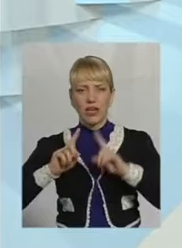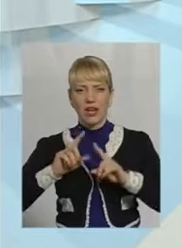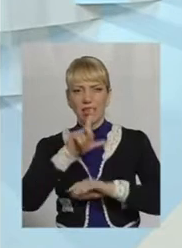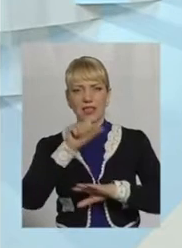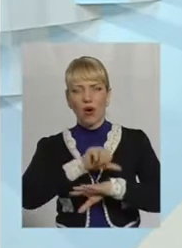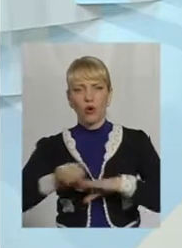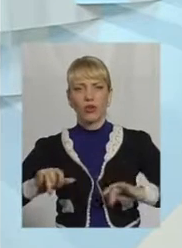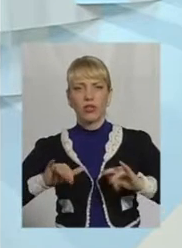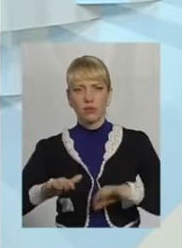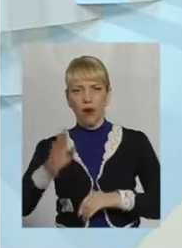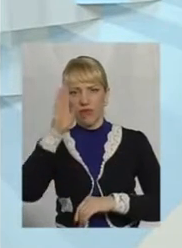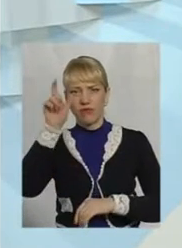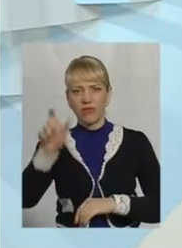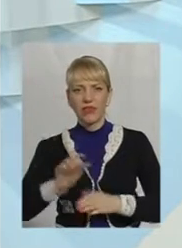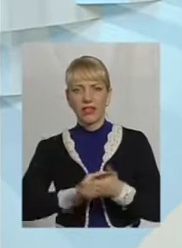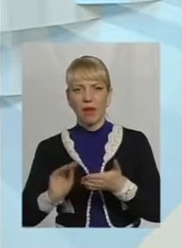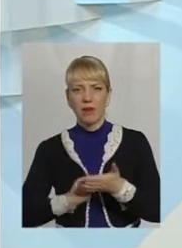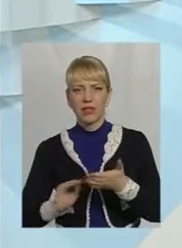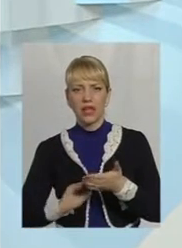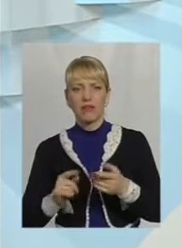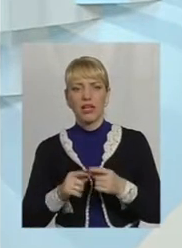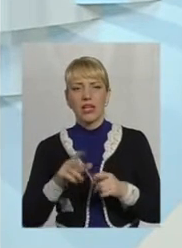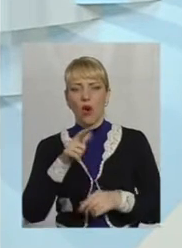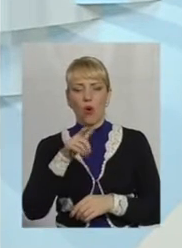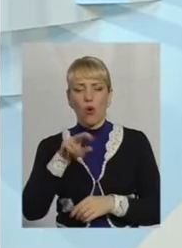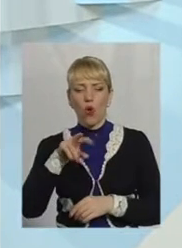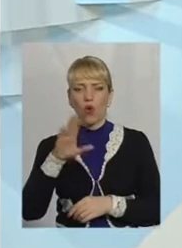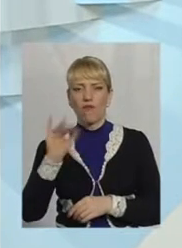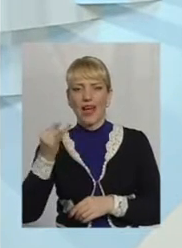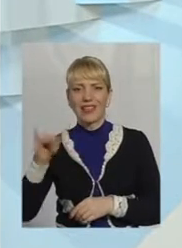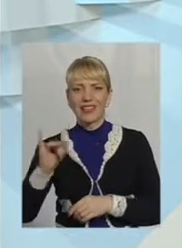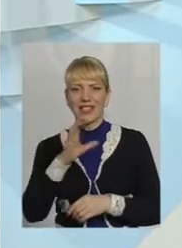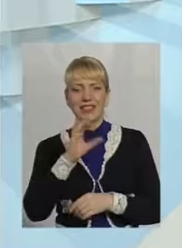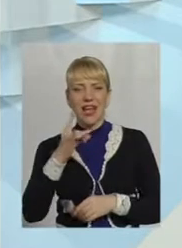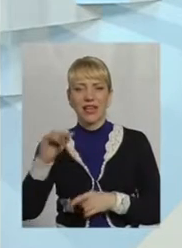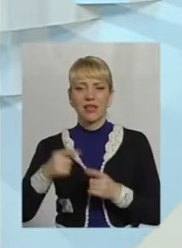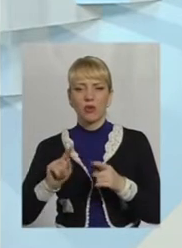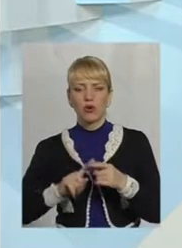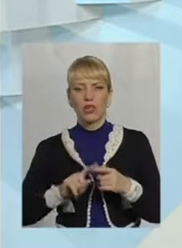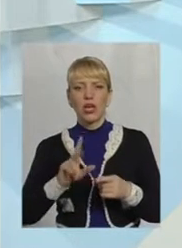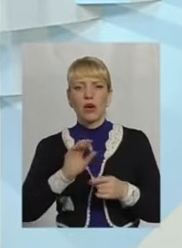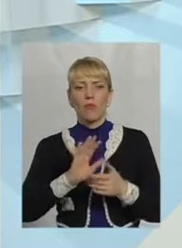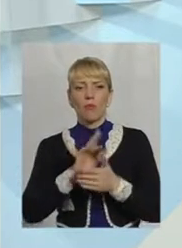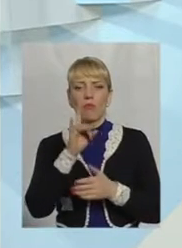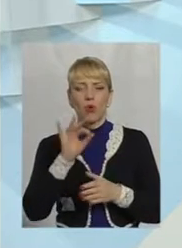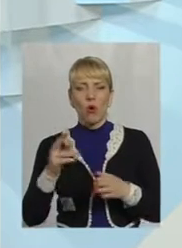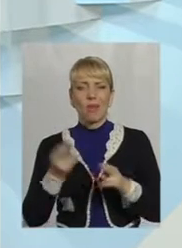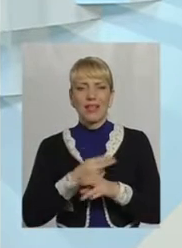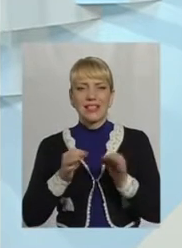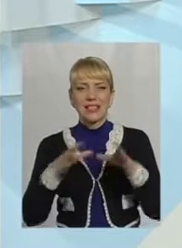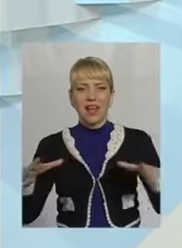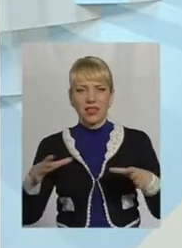справах. І саме він написав із Головатим Сергієм оце положення щодо без'ядерності України. Як це